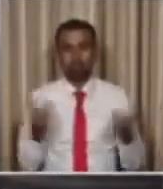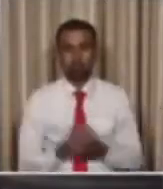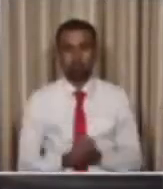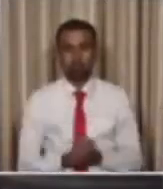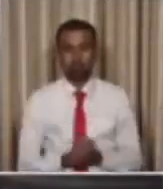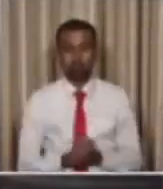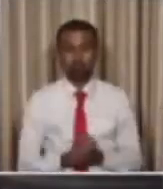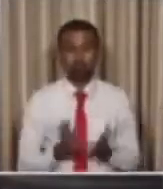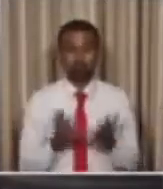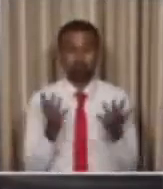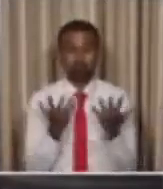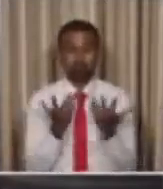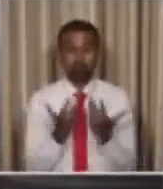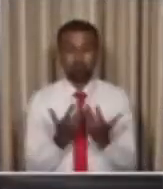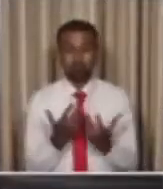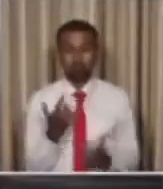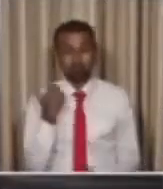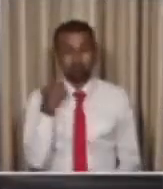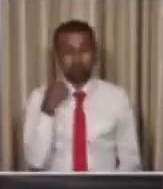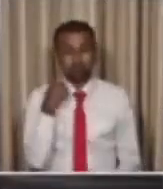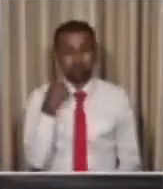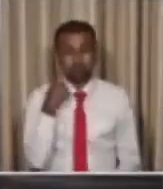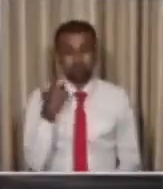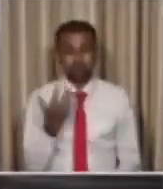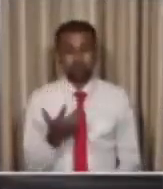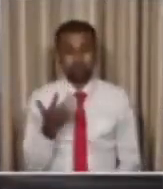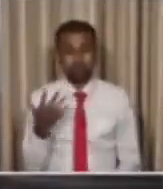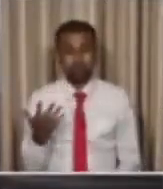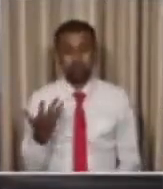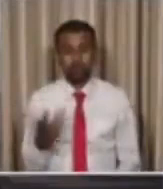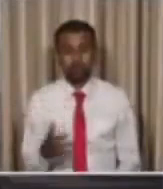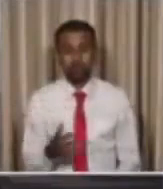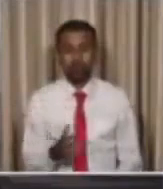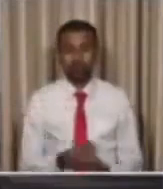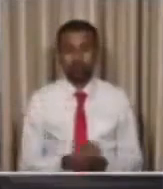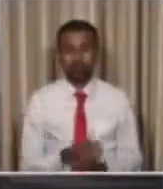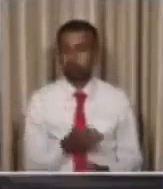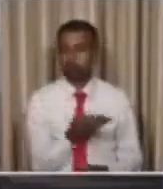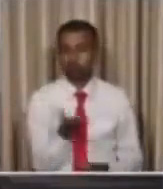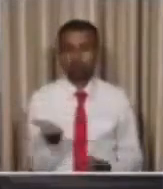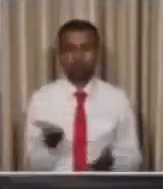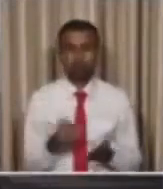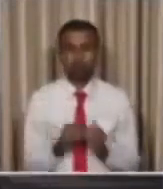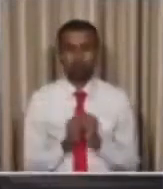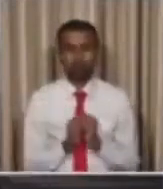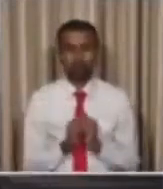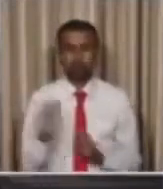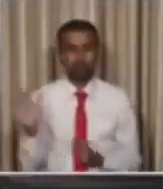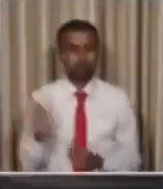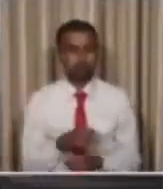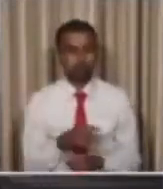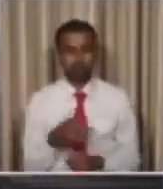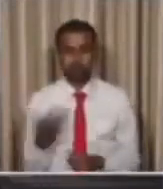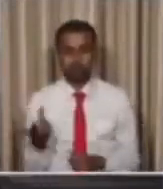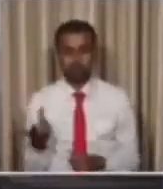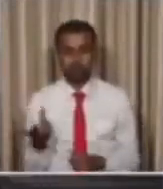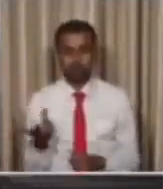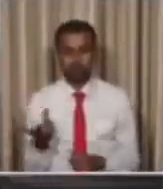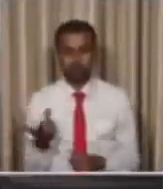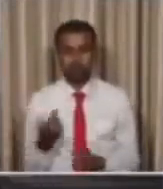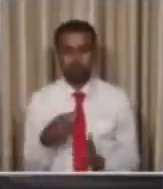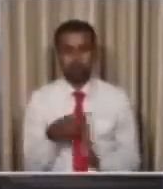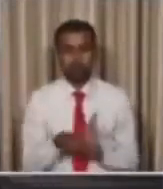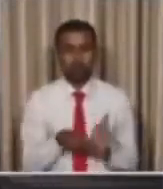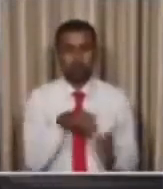විශාල ප්‍රමාණයක් මේ මොහොතේ අසහනයට පත් වෙලා ඉන්නවා. ගරු කතානායකතුමනි ඒ කිසිම කෙනෙක් නැවත සේවයට එන්නේත් නැහැ. ඒ අයට